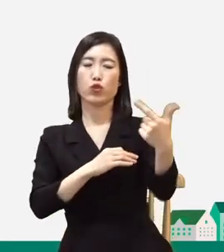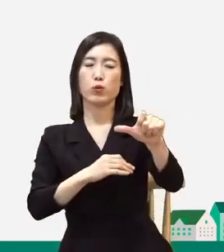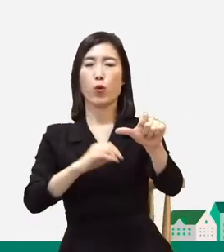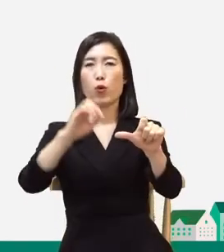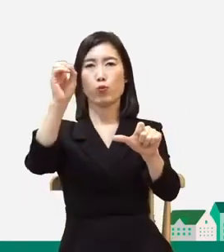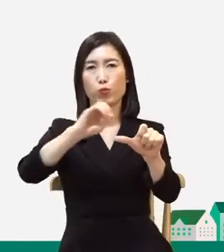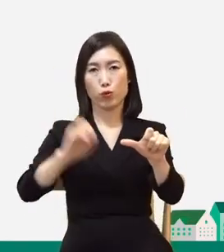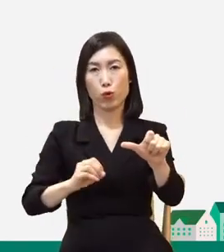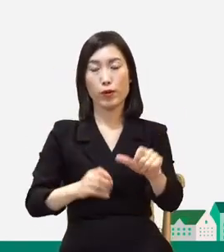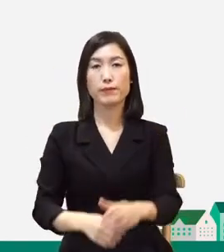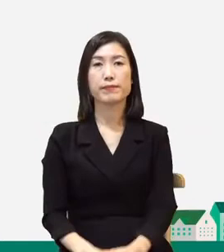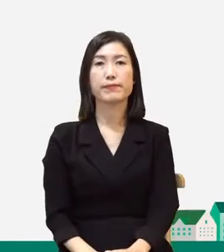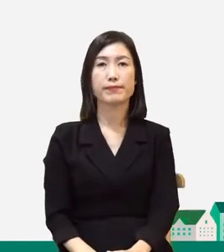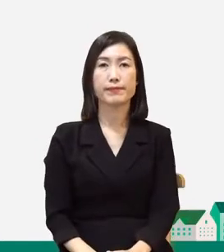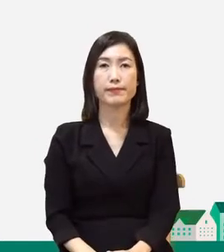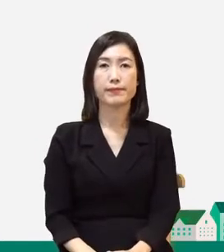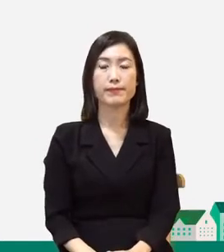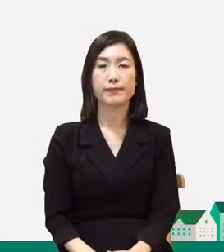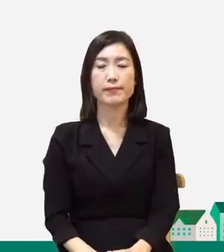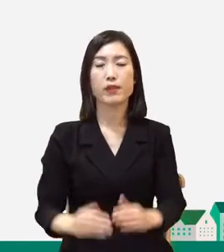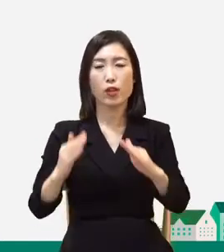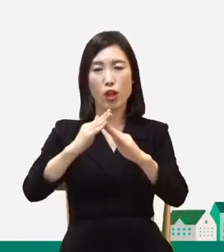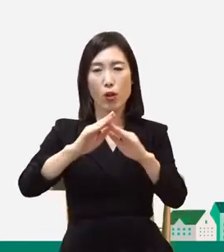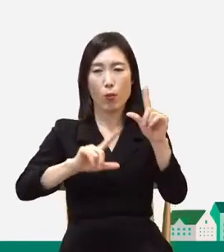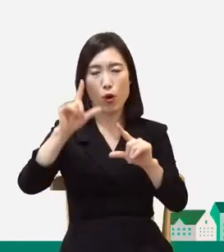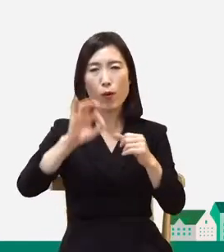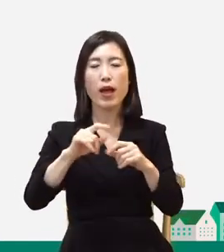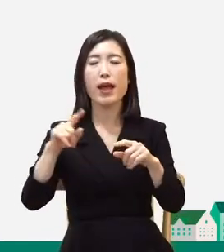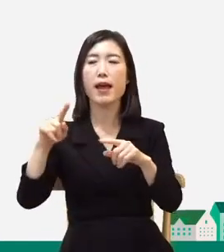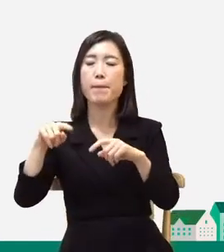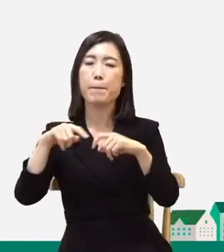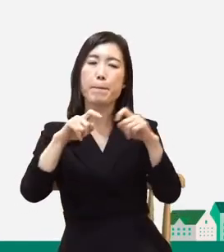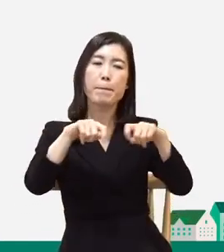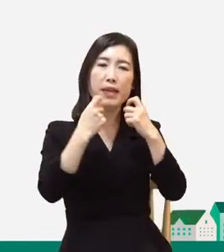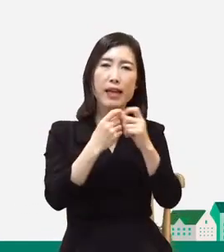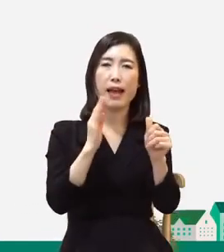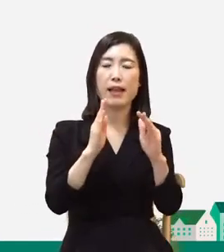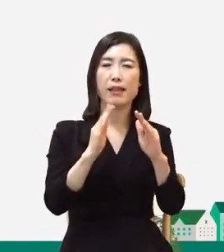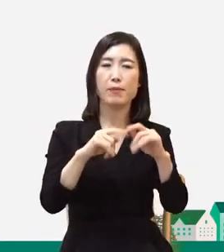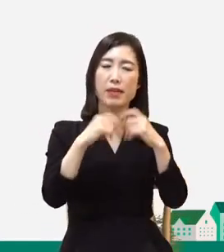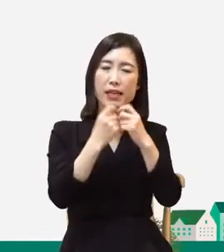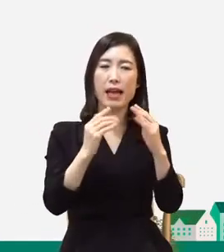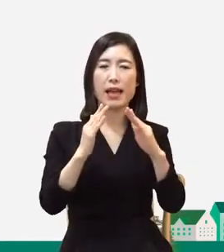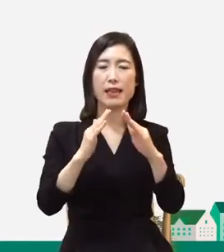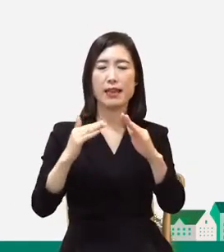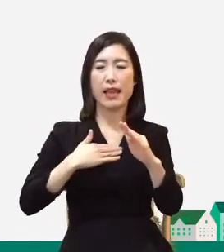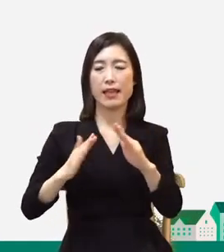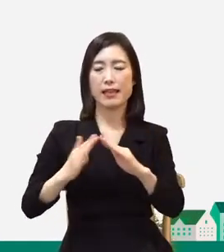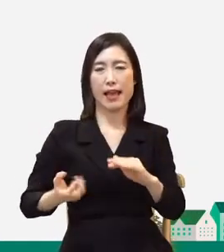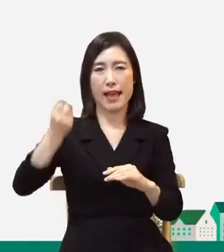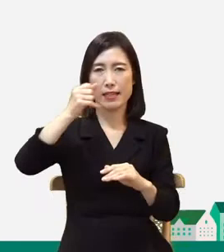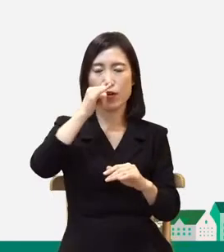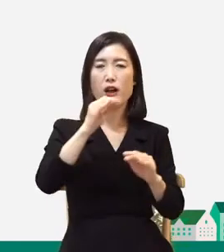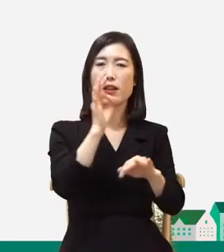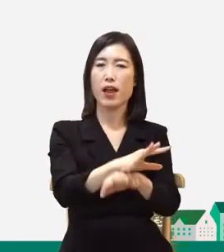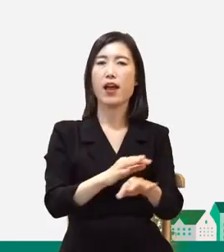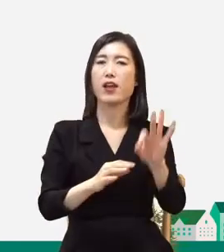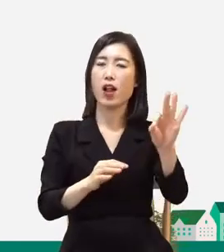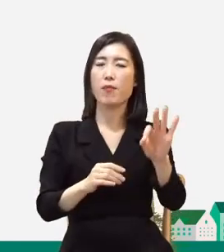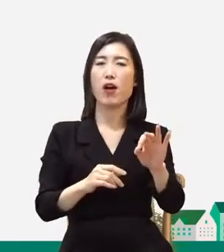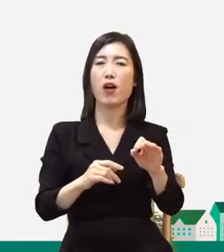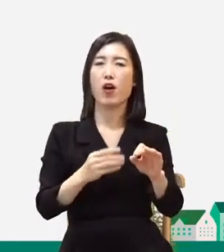65% 정도가 됐습니다. 거주 형태는 민간과 자가에서 지내신 분이 13분, 매입임대 10명,